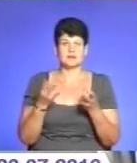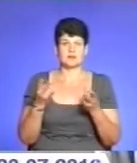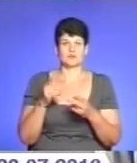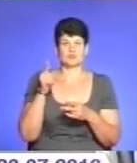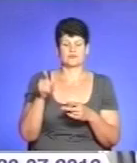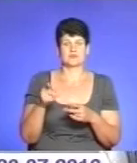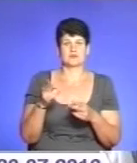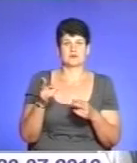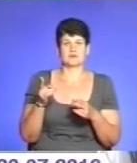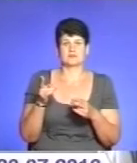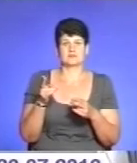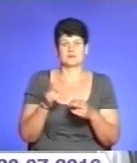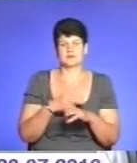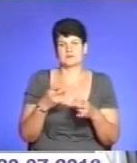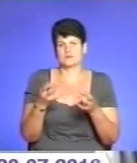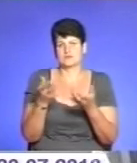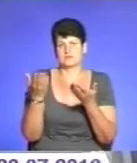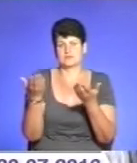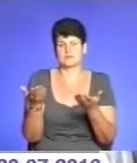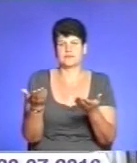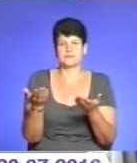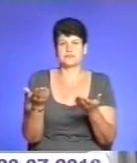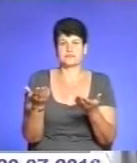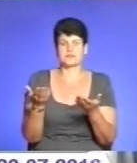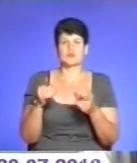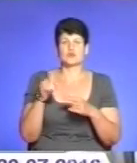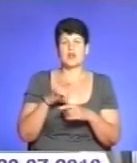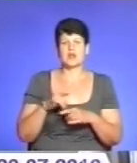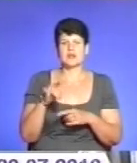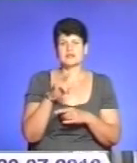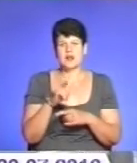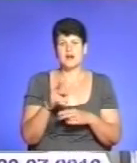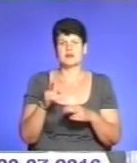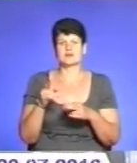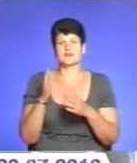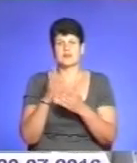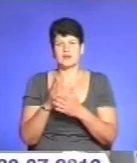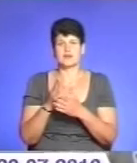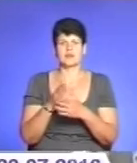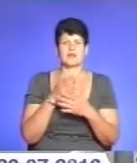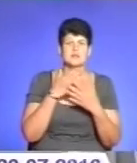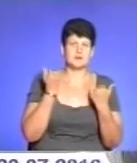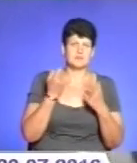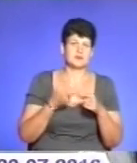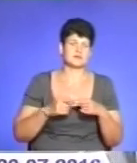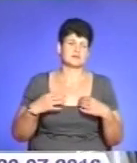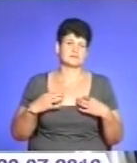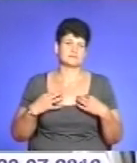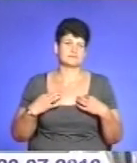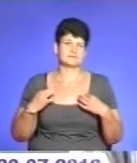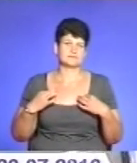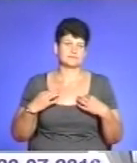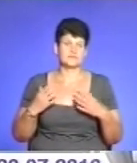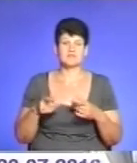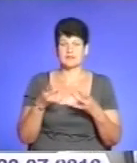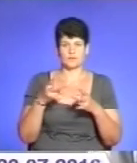там безпрецедентно. Те, що там той літак, а без нього, то мені кажеться, все рівно. Він